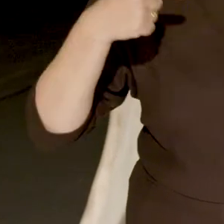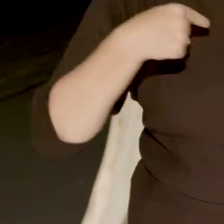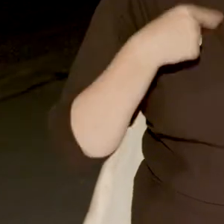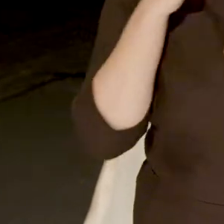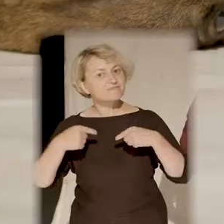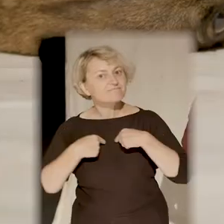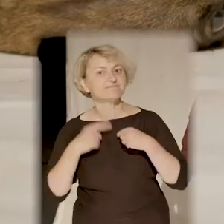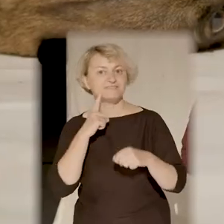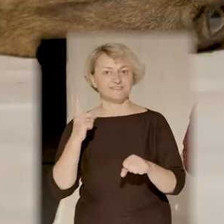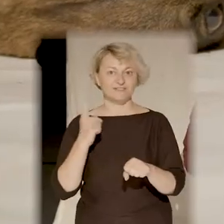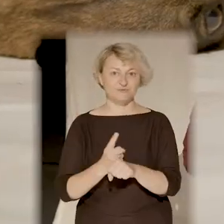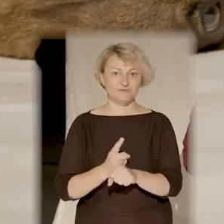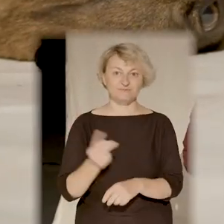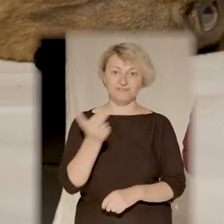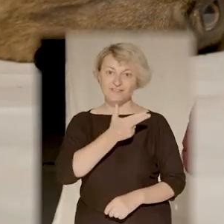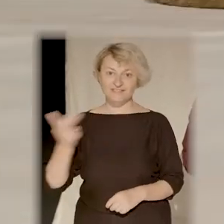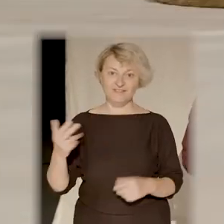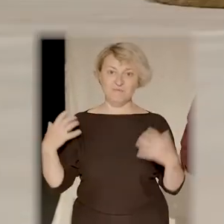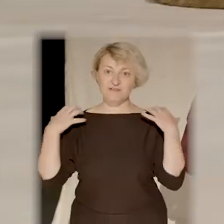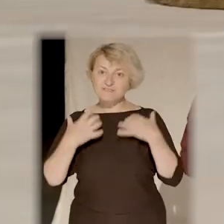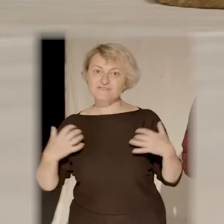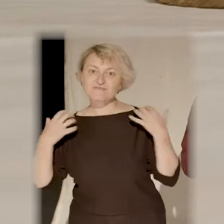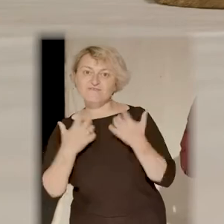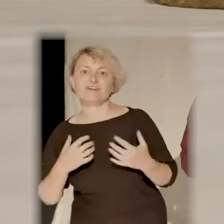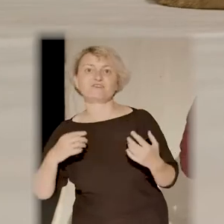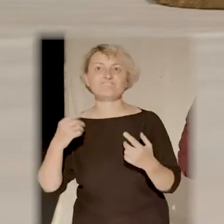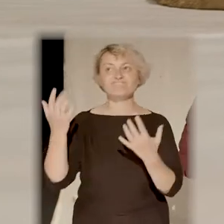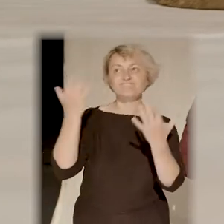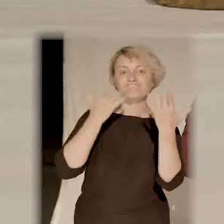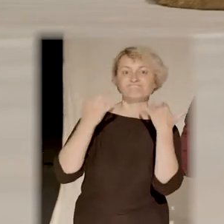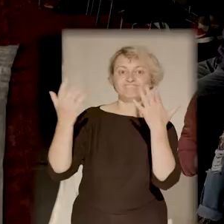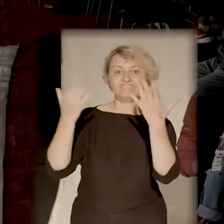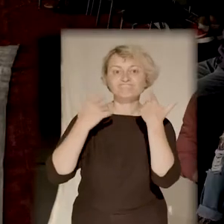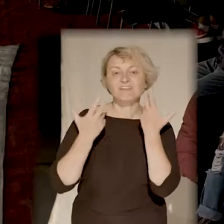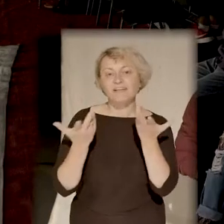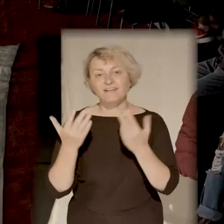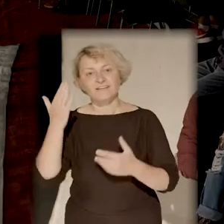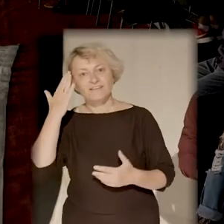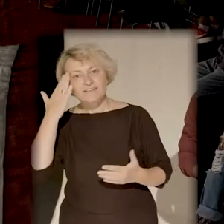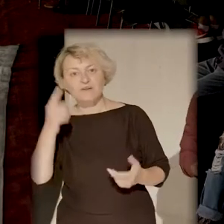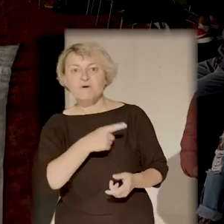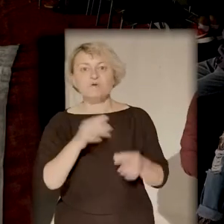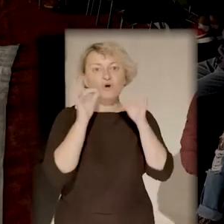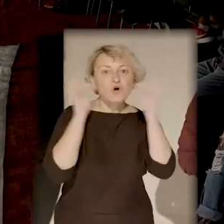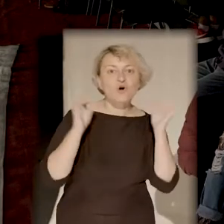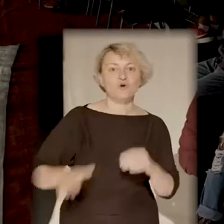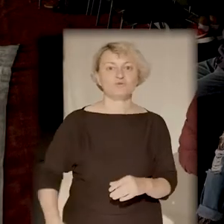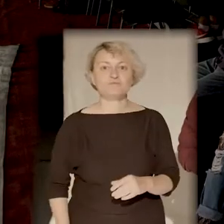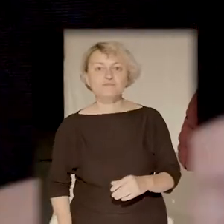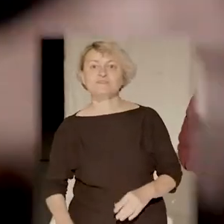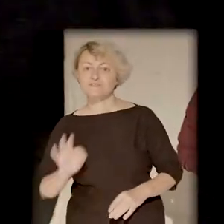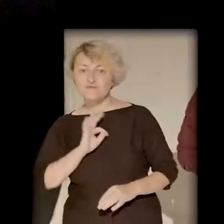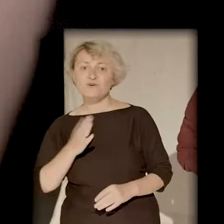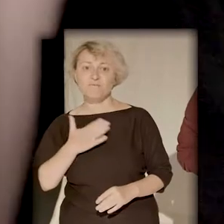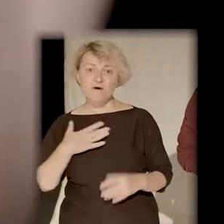No i ten temat zwierząt cały czas gdzieś krąży wokół nas. Sami jesteśmy psiarzami, kociarzami, mamy swoje zwierzaki. No